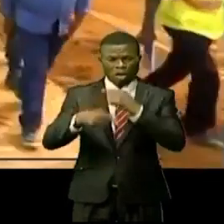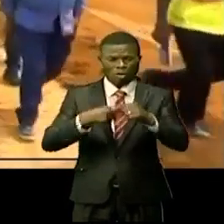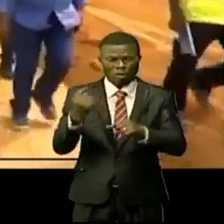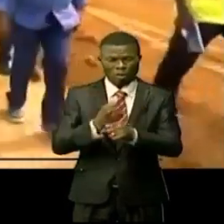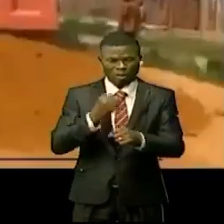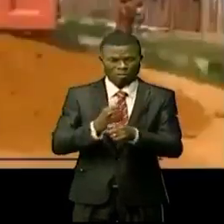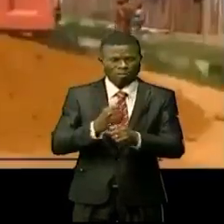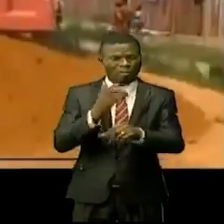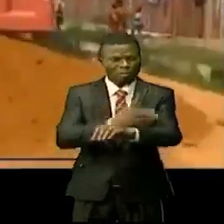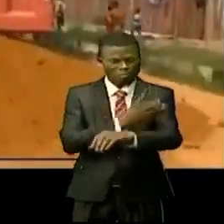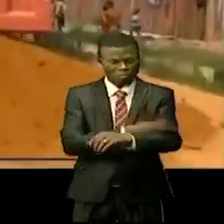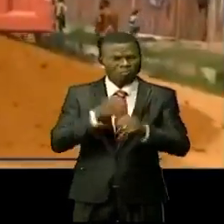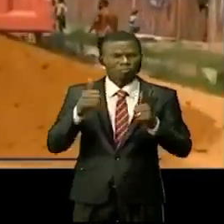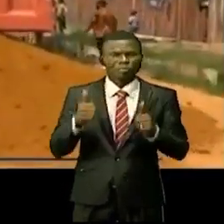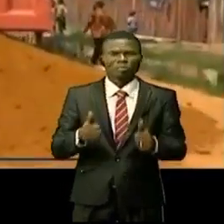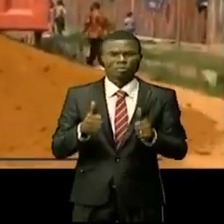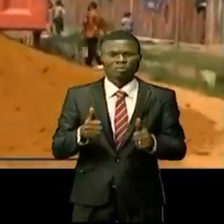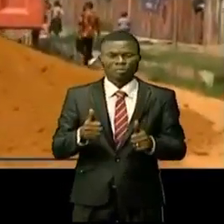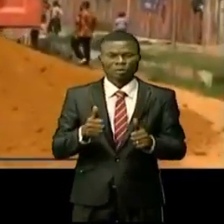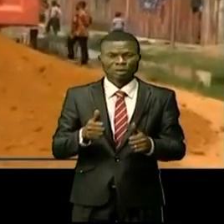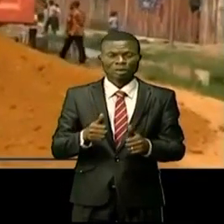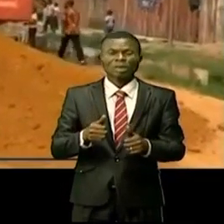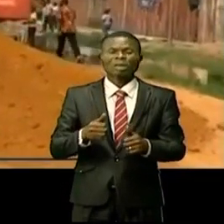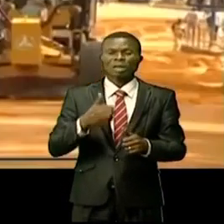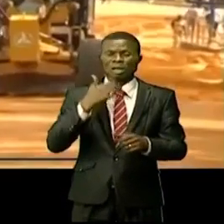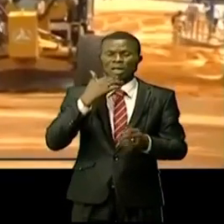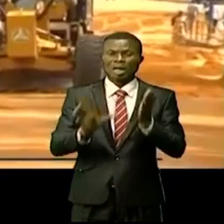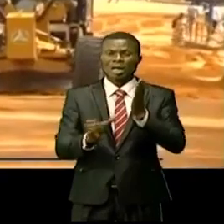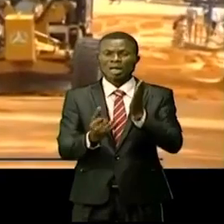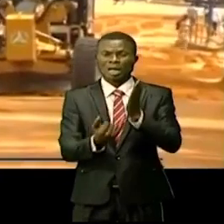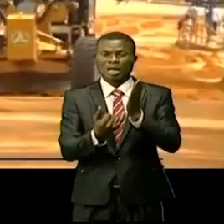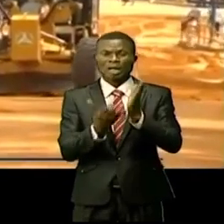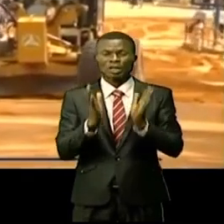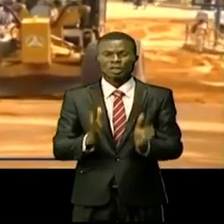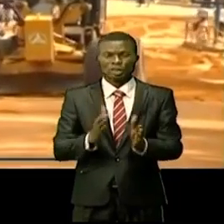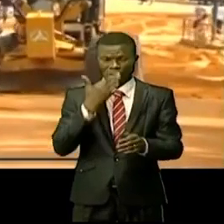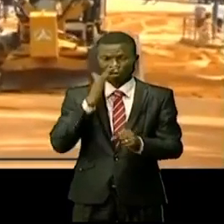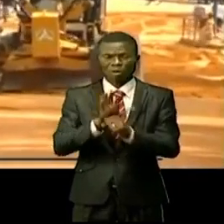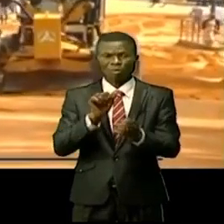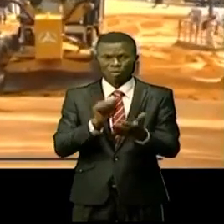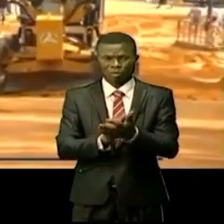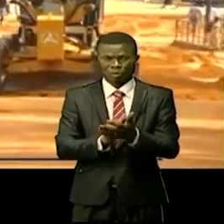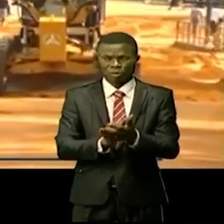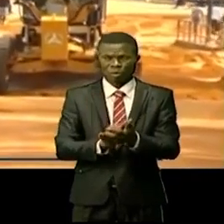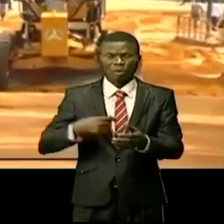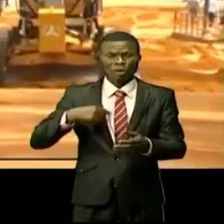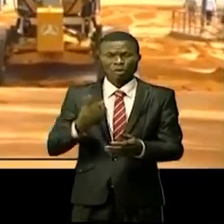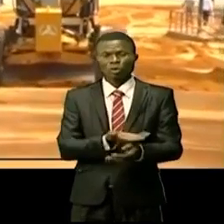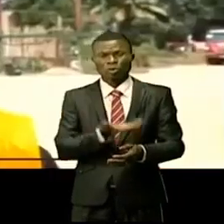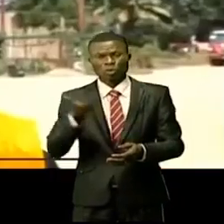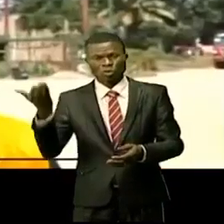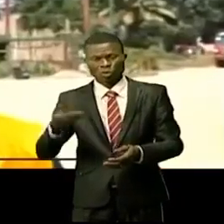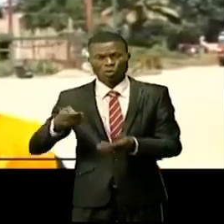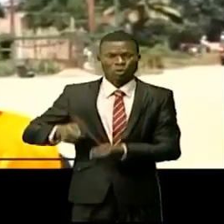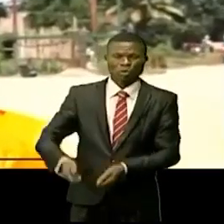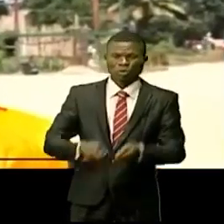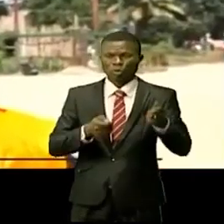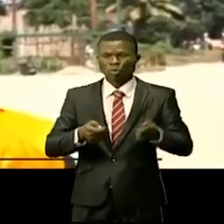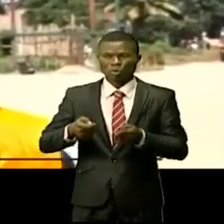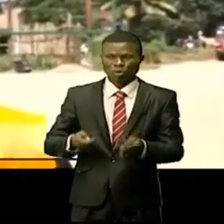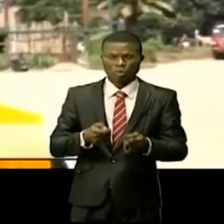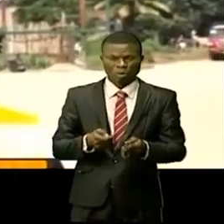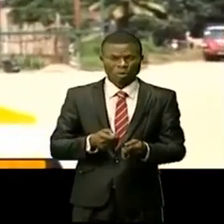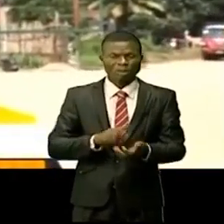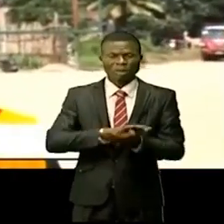travaux avancent normalement, les assurances de l'ingénieur chef du chantier. Nous sommes en train de décaver et donner la mise à forme, à part le rechargement